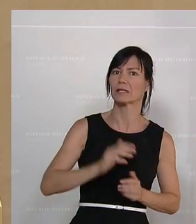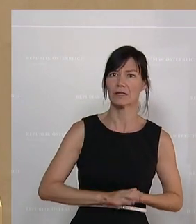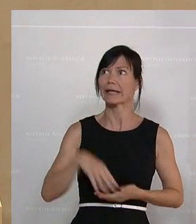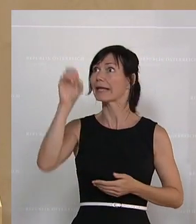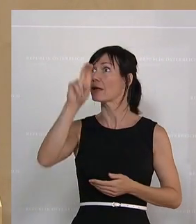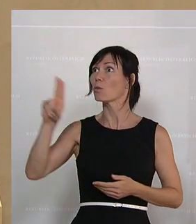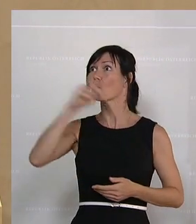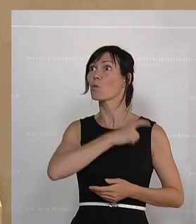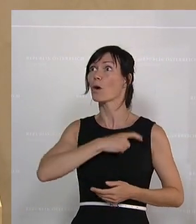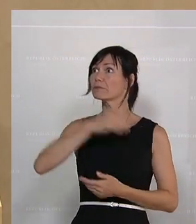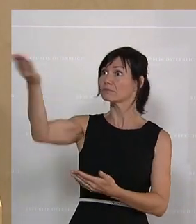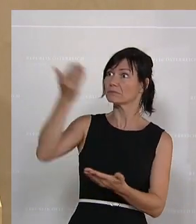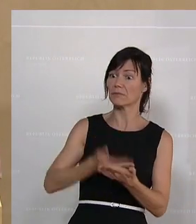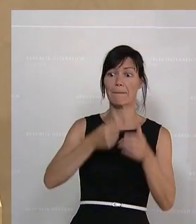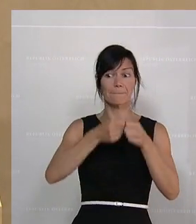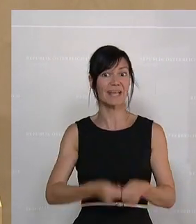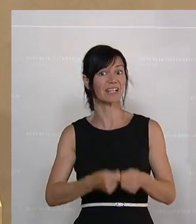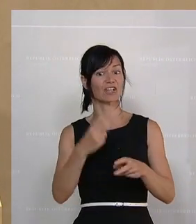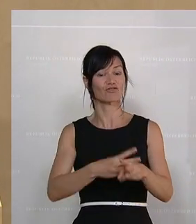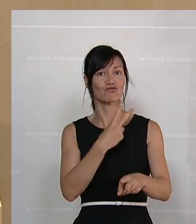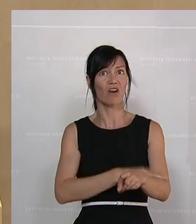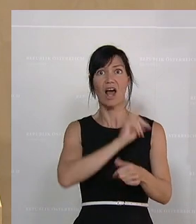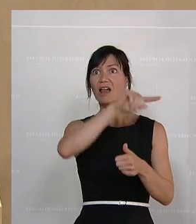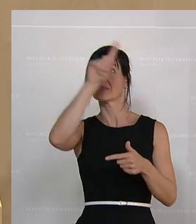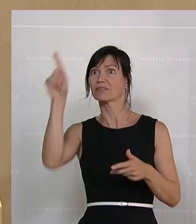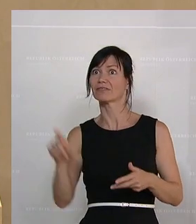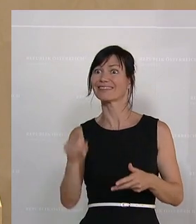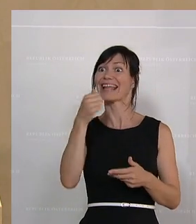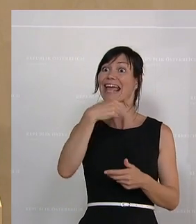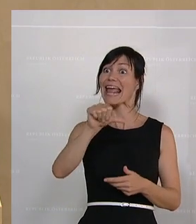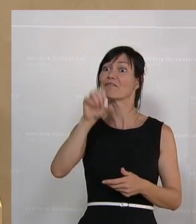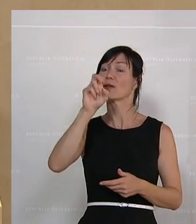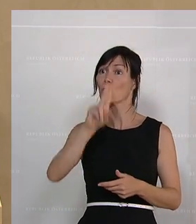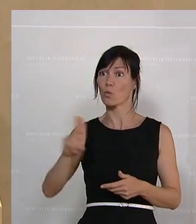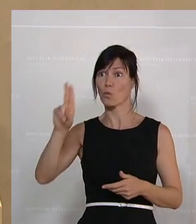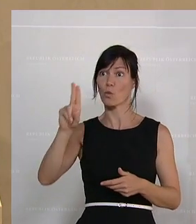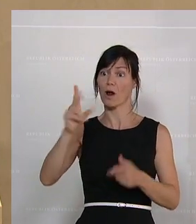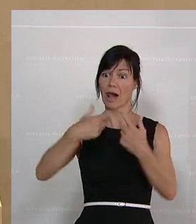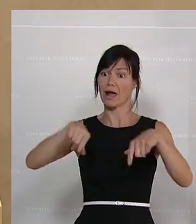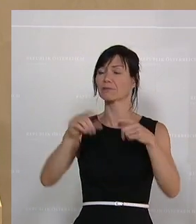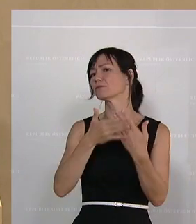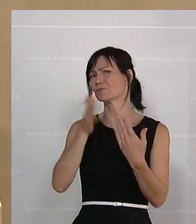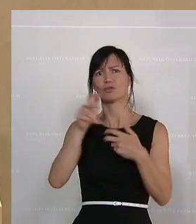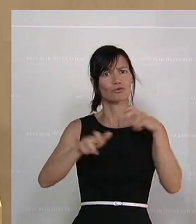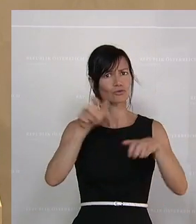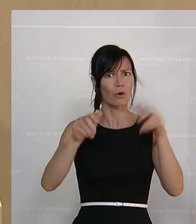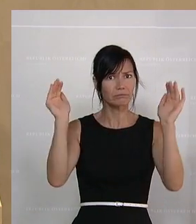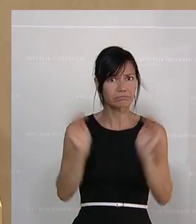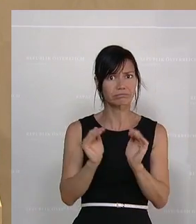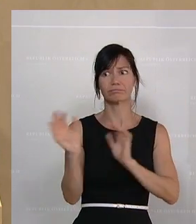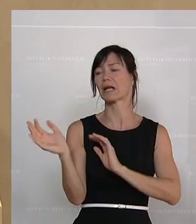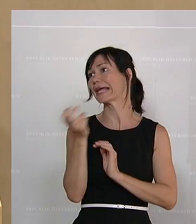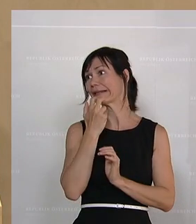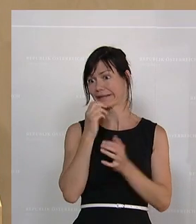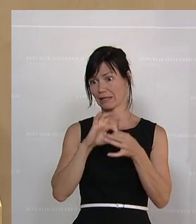macht den mitgliedstaaten und andere nämlich elf eu länder zum beispiel steuersenkungen auf energie